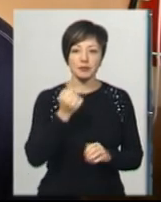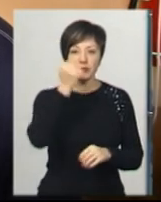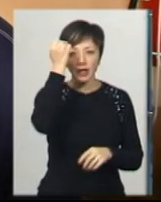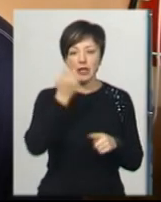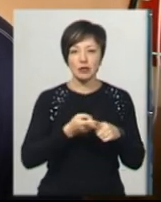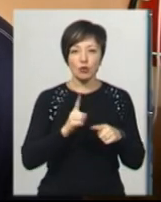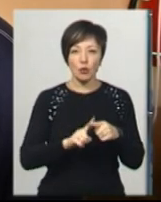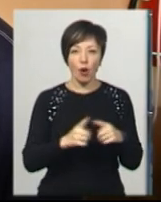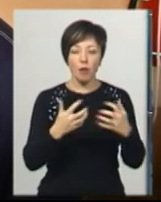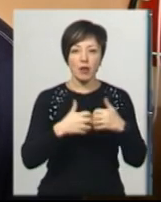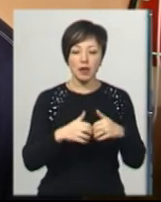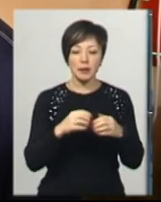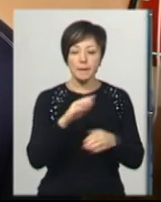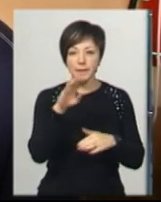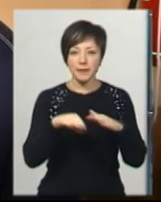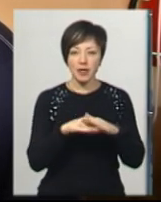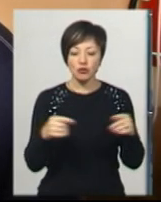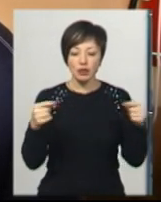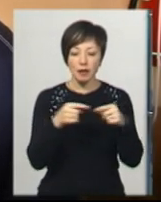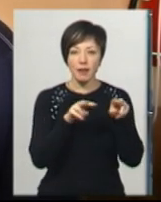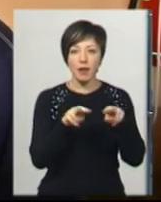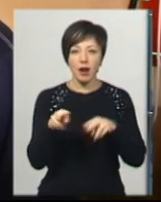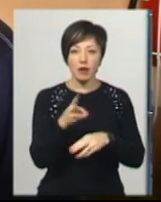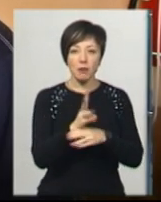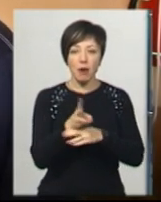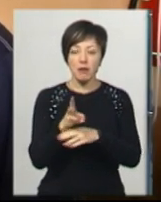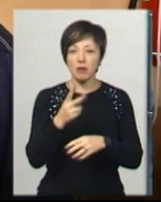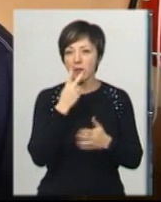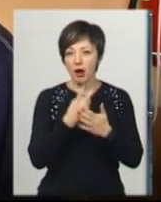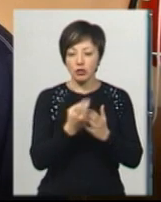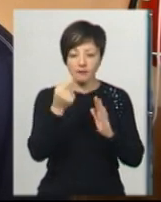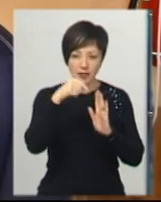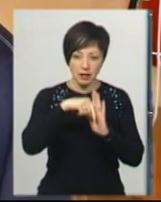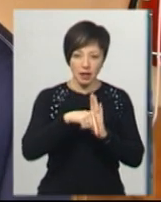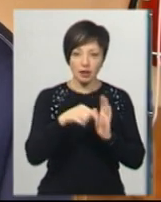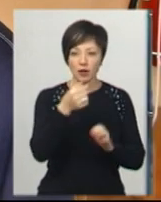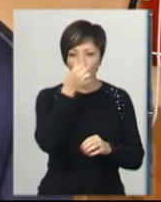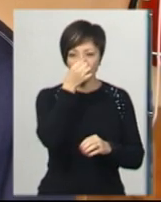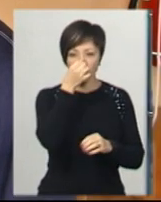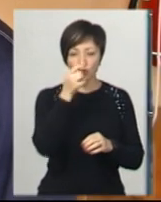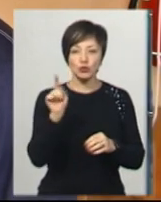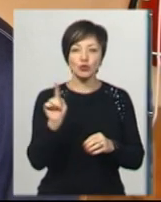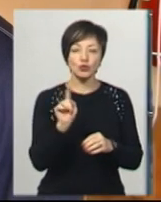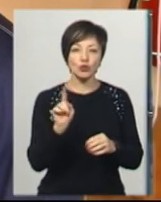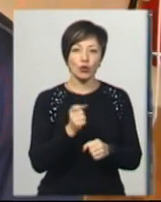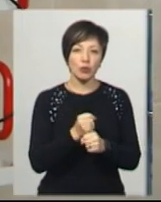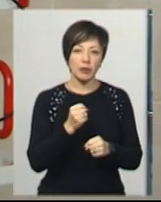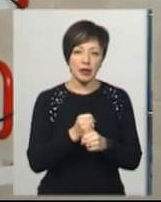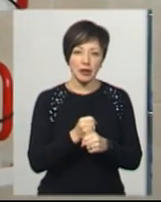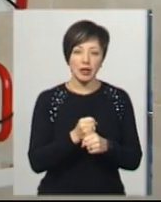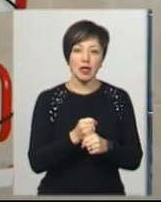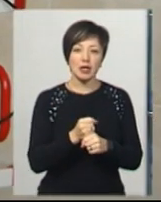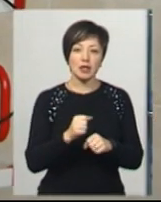обладнанню, це під чітким наглядом відеокамери, ми бачимо всередині на своїй порожнині, що робити